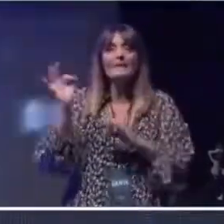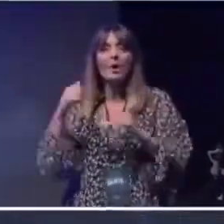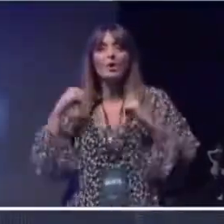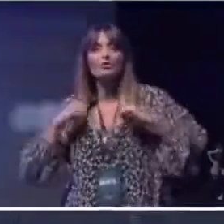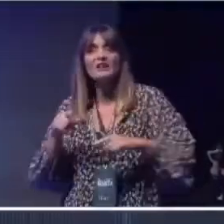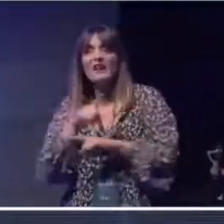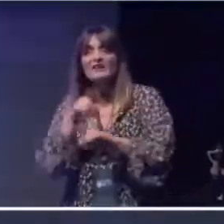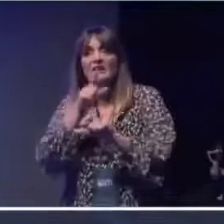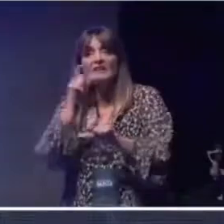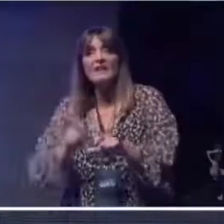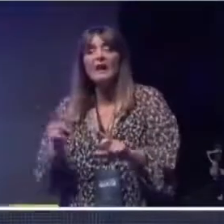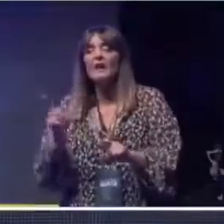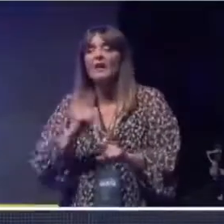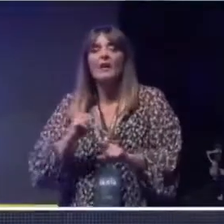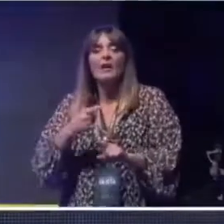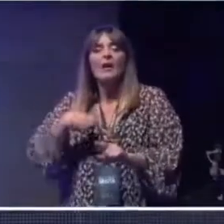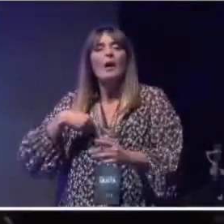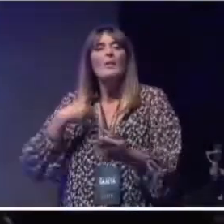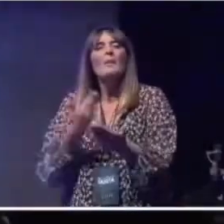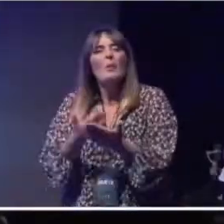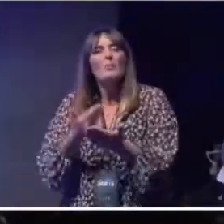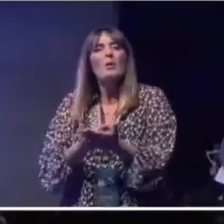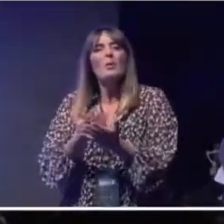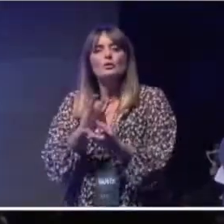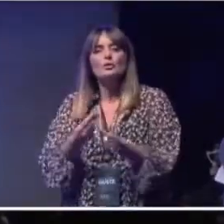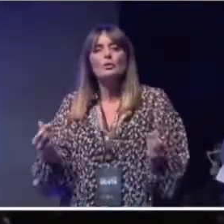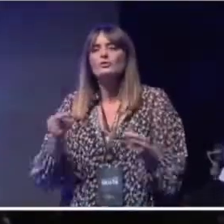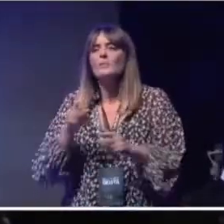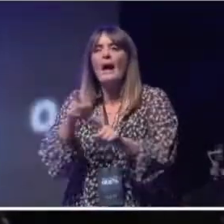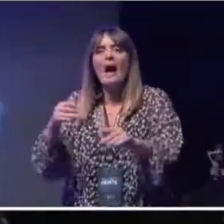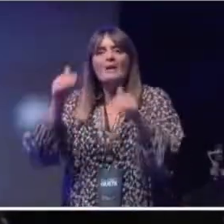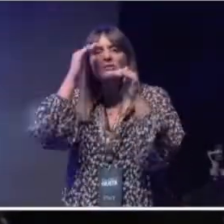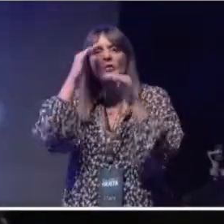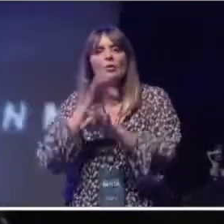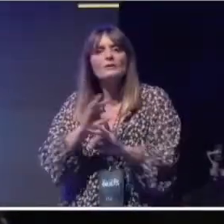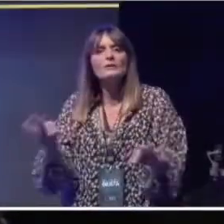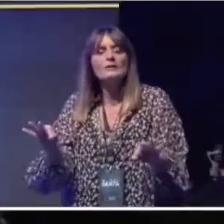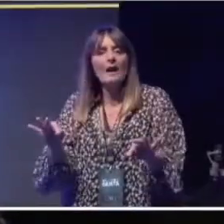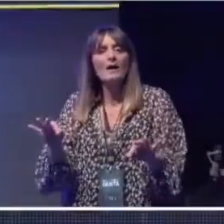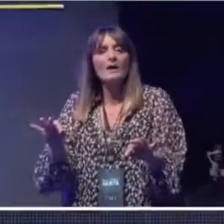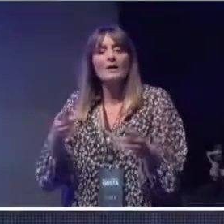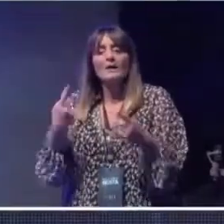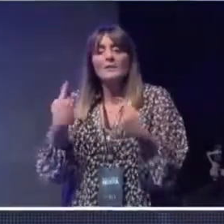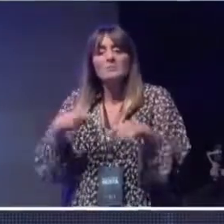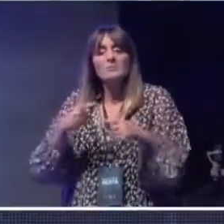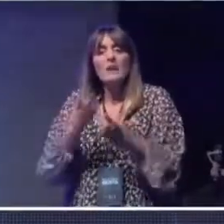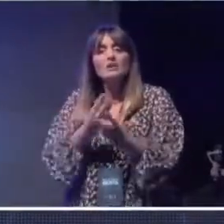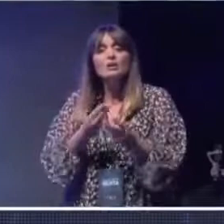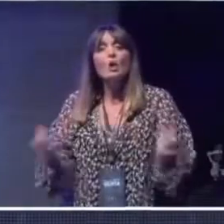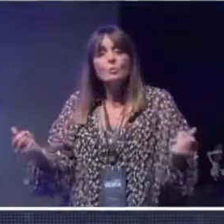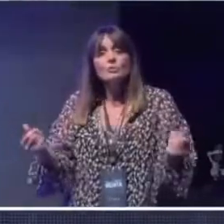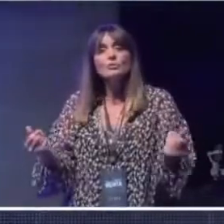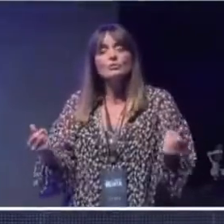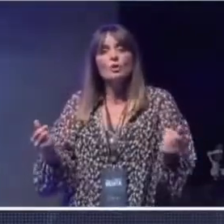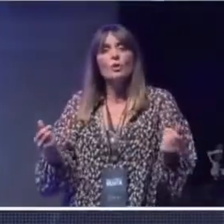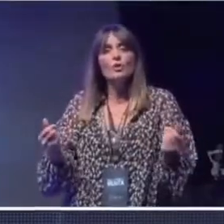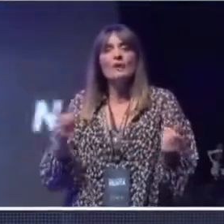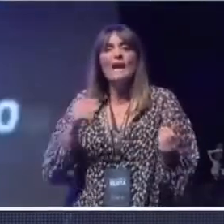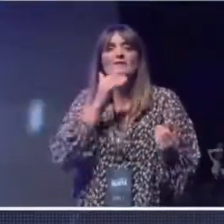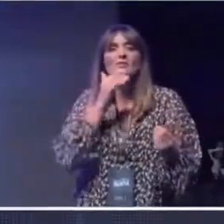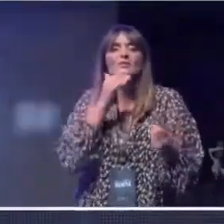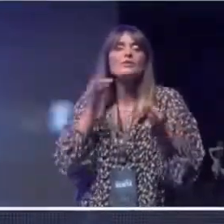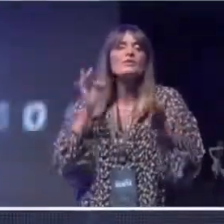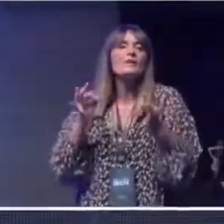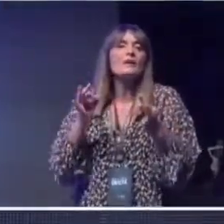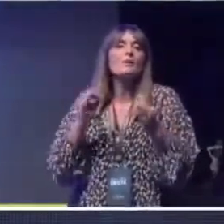Abbiamo proposto soluzioni che non sono state ascoltate, soluzioni che bastava copiarle a quelle che abbiamo fatto